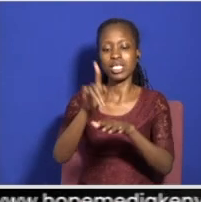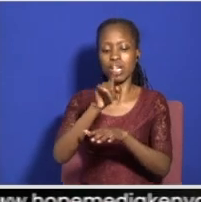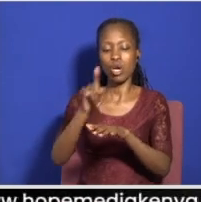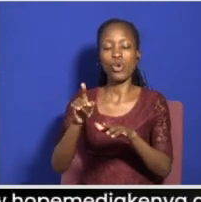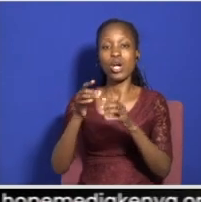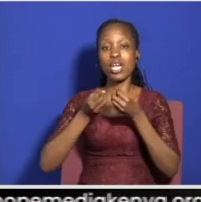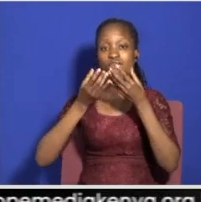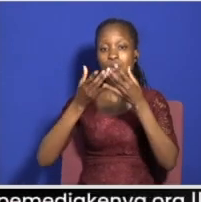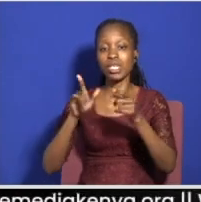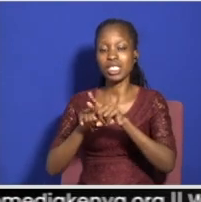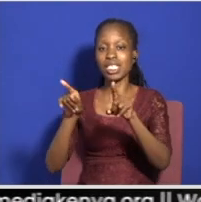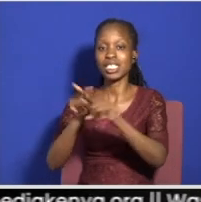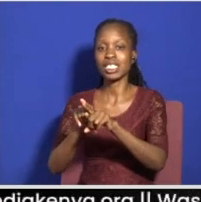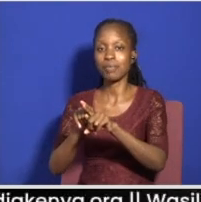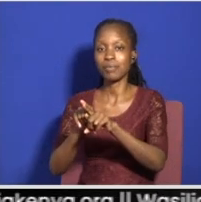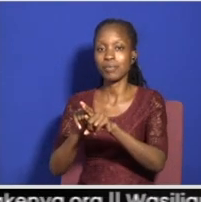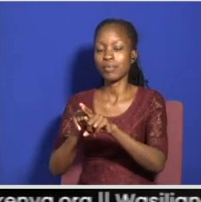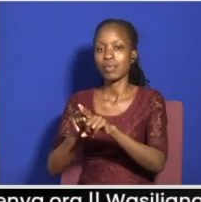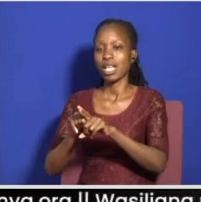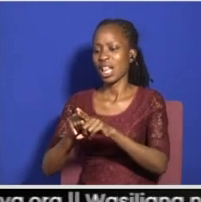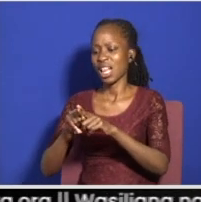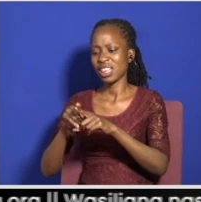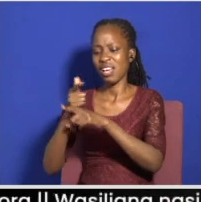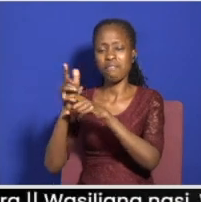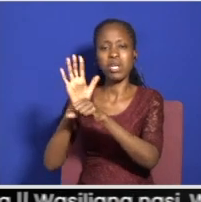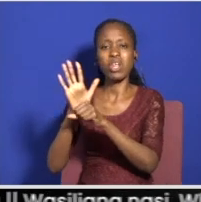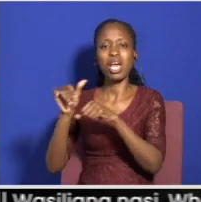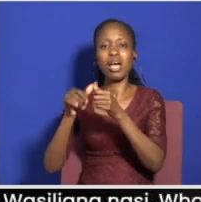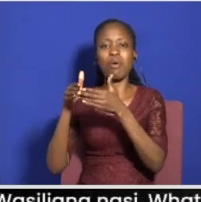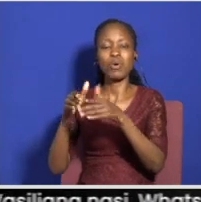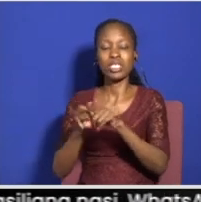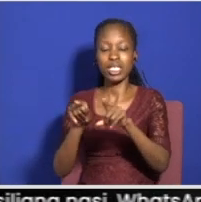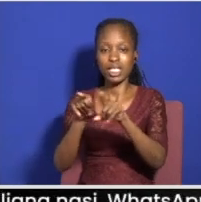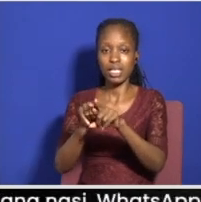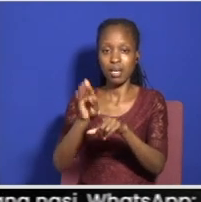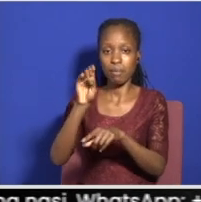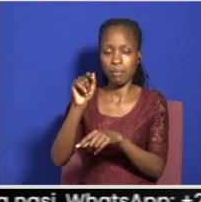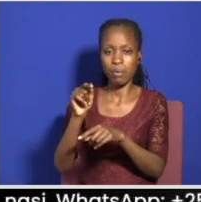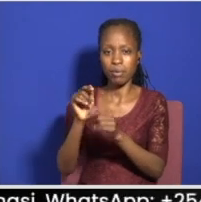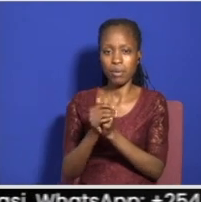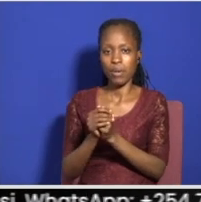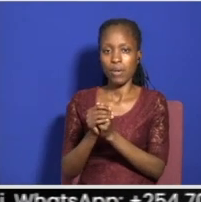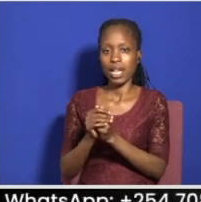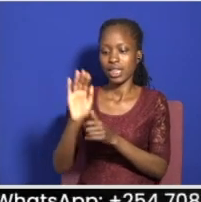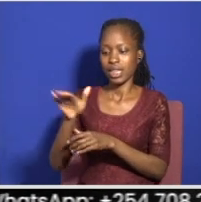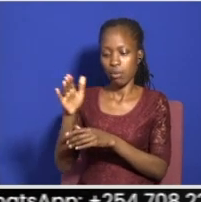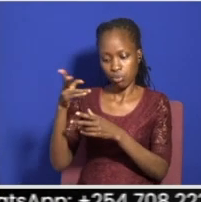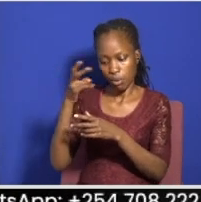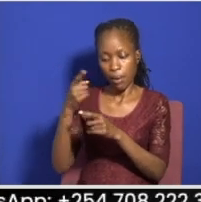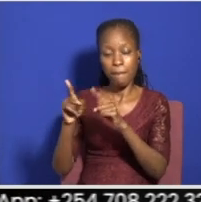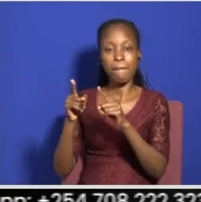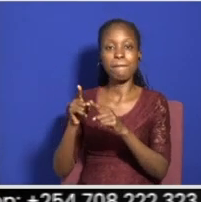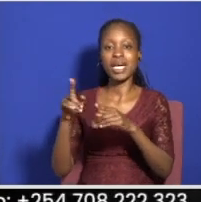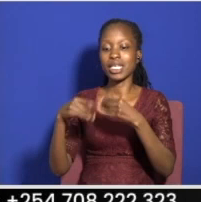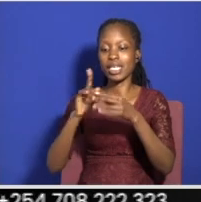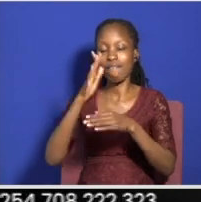hasa machapisho yanayosifia masuala ya ngono. Bunge hata hivyo limejadili ila halijatoa mwelekezo au mwelekeo maalum